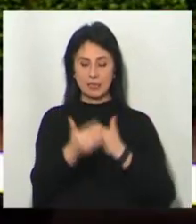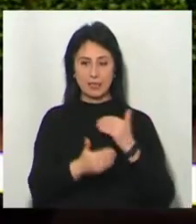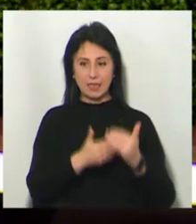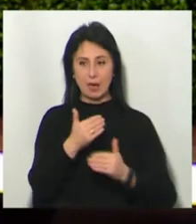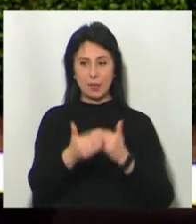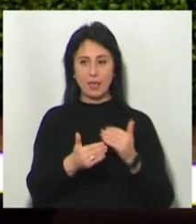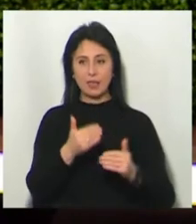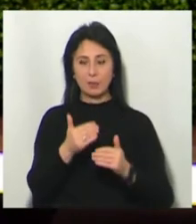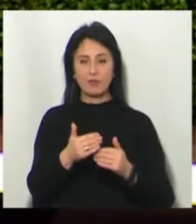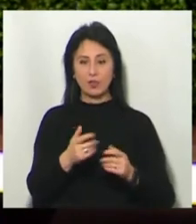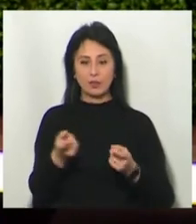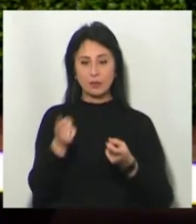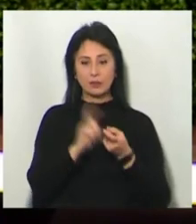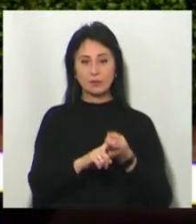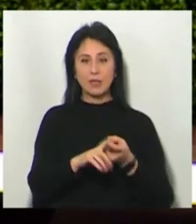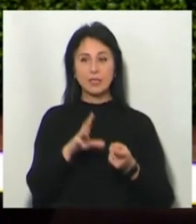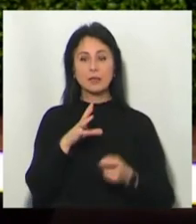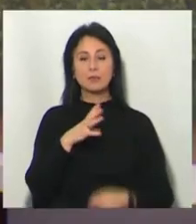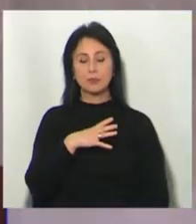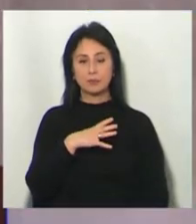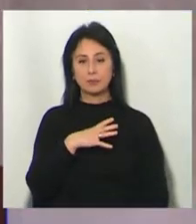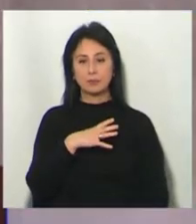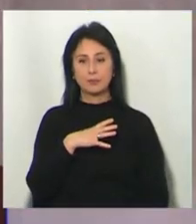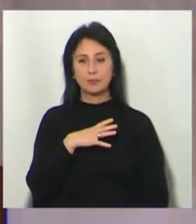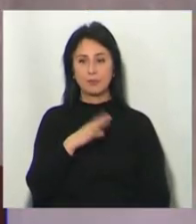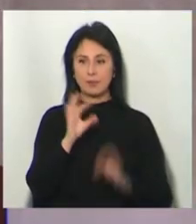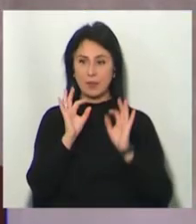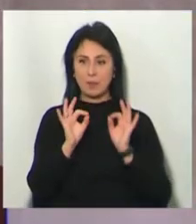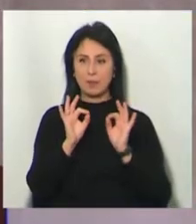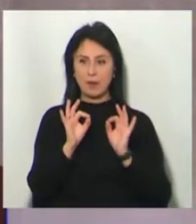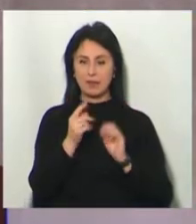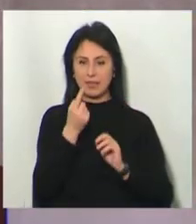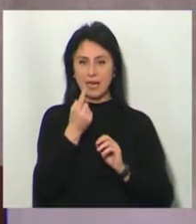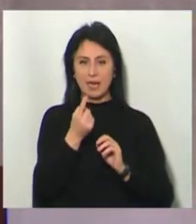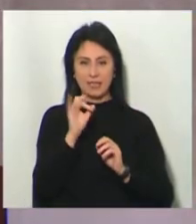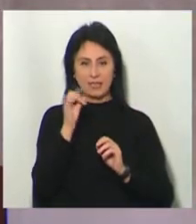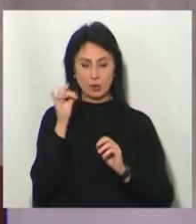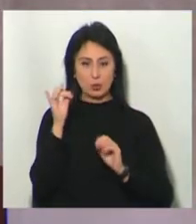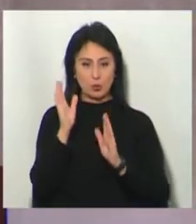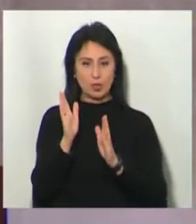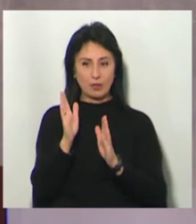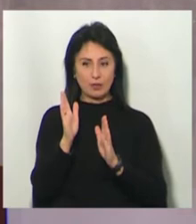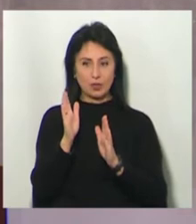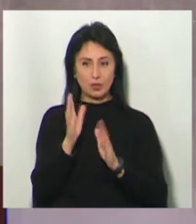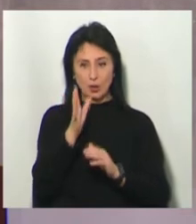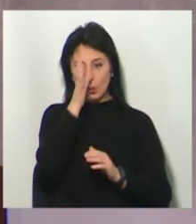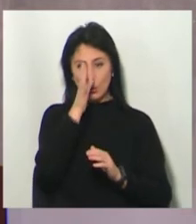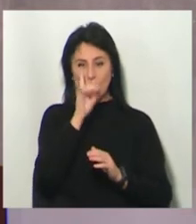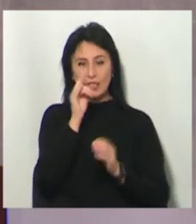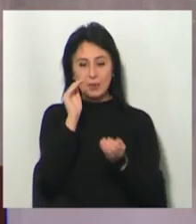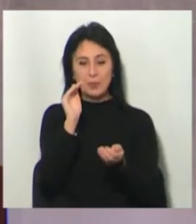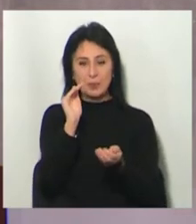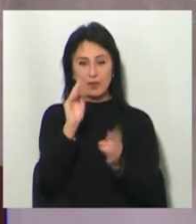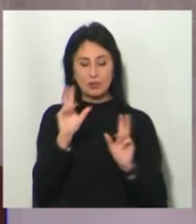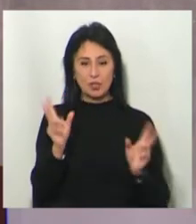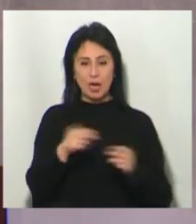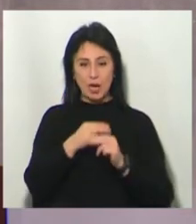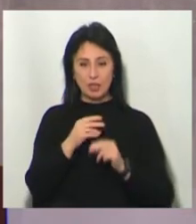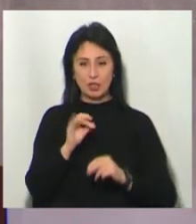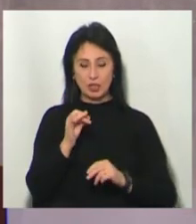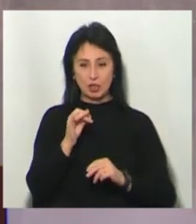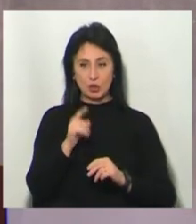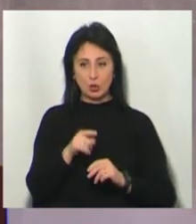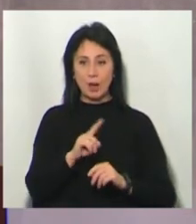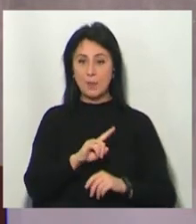წარმატება, რომელიც უკავშირდება მართალია ერთ ისტორიას, ხუთი თვის ბავშვის გადარჩენის